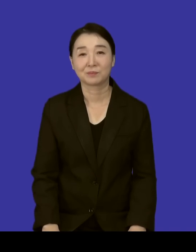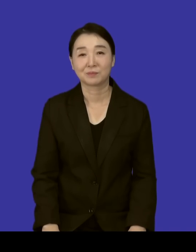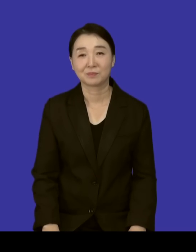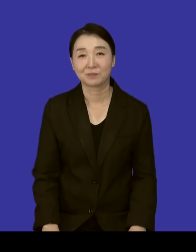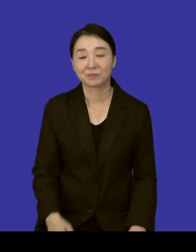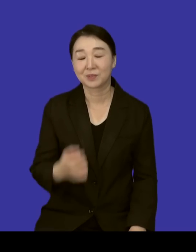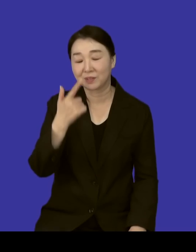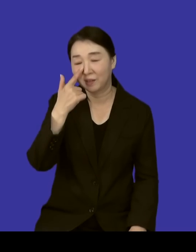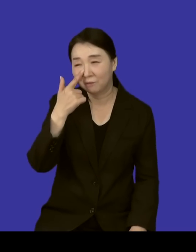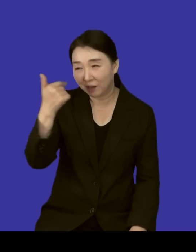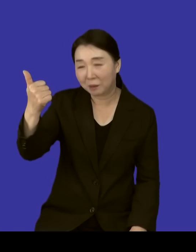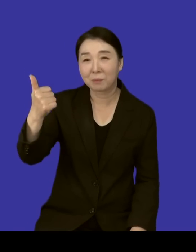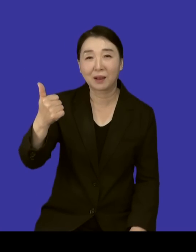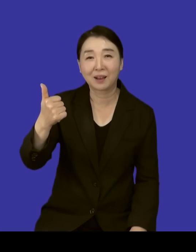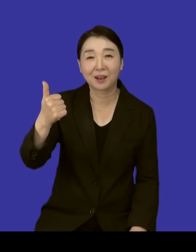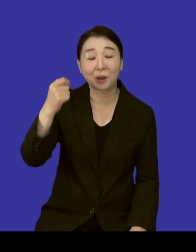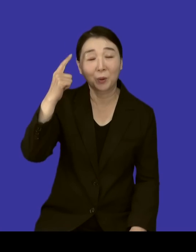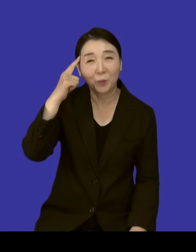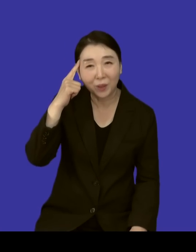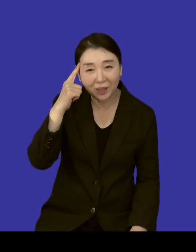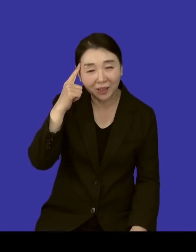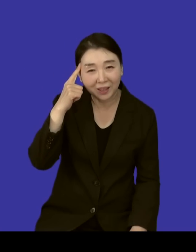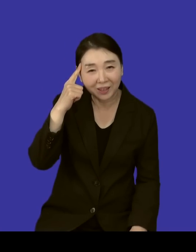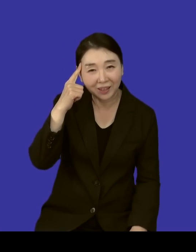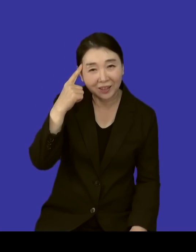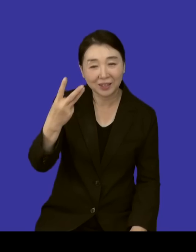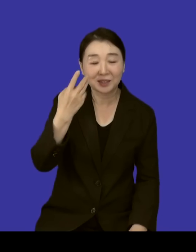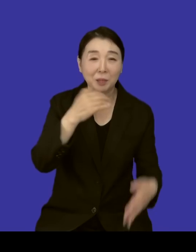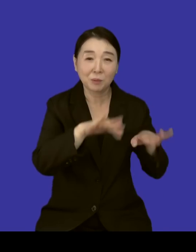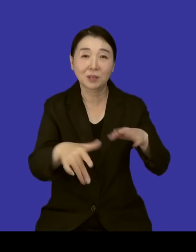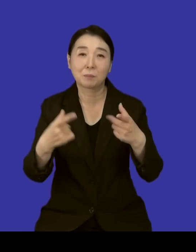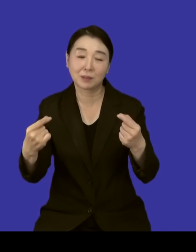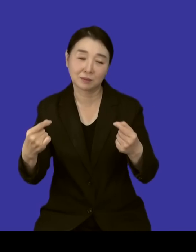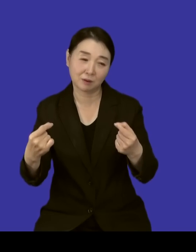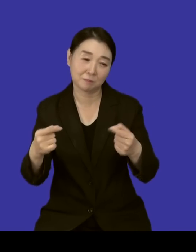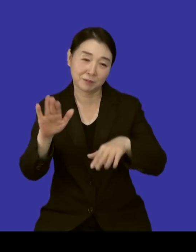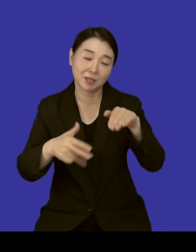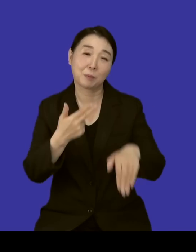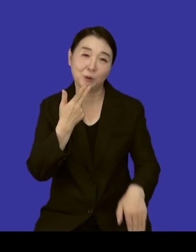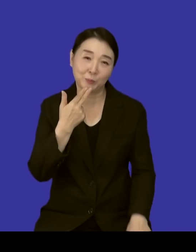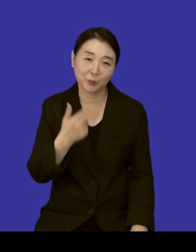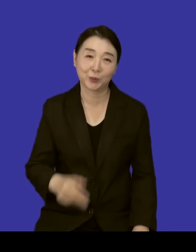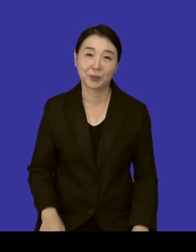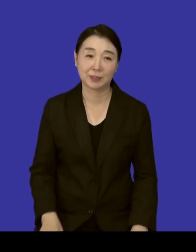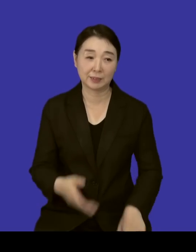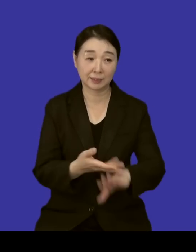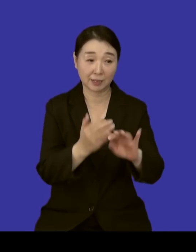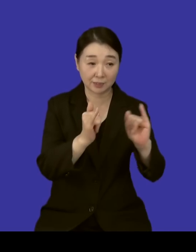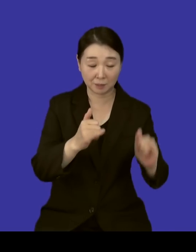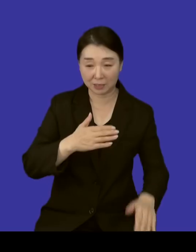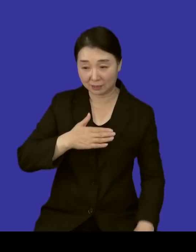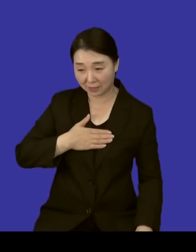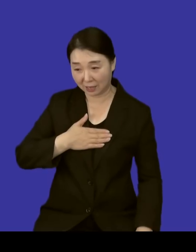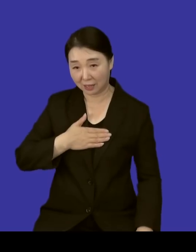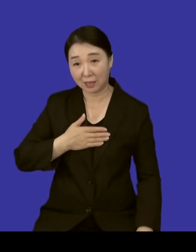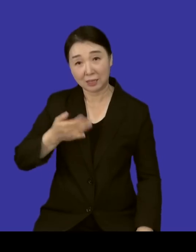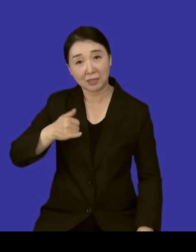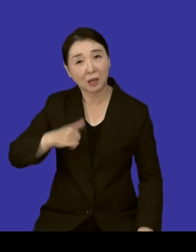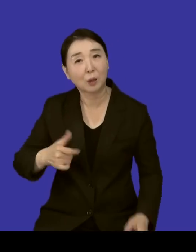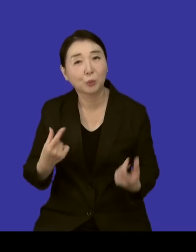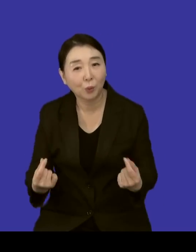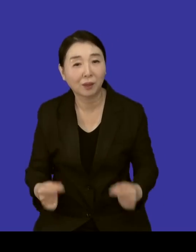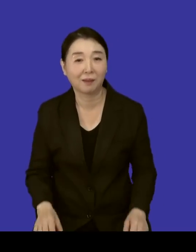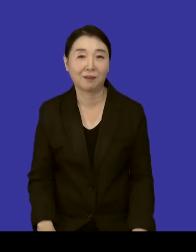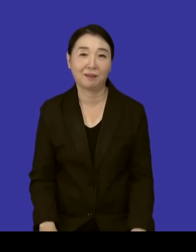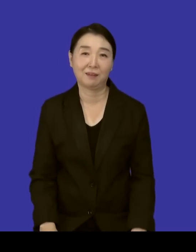그 태평양 바다 같이 차별 없이 남이나 우리 자녀나 다 똑같아. 다 무관심?